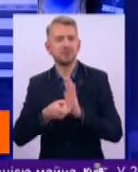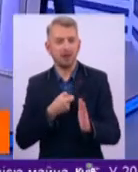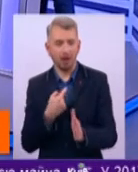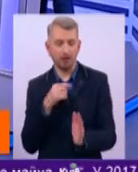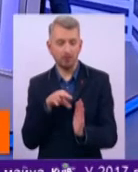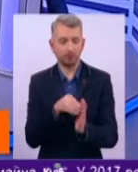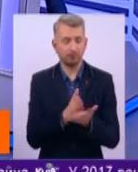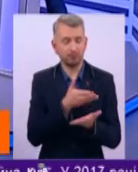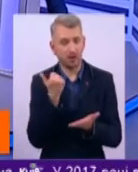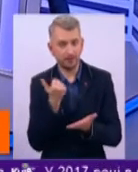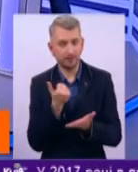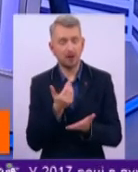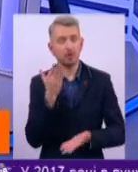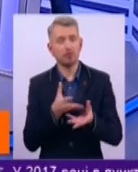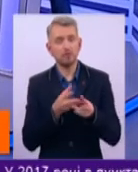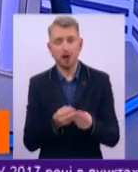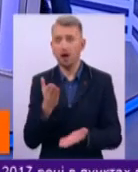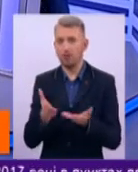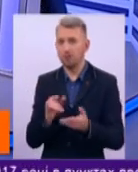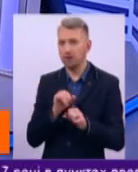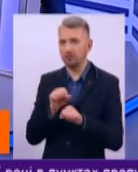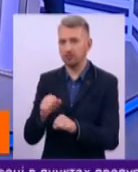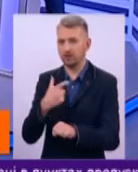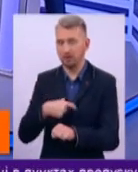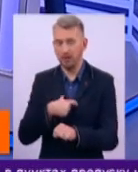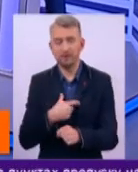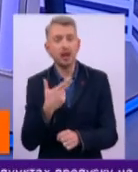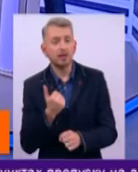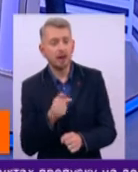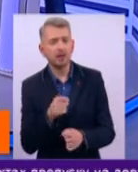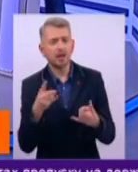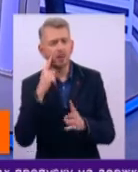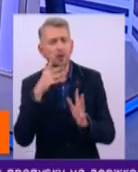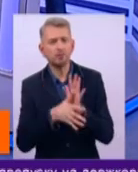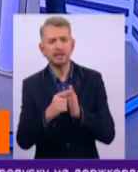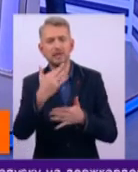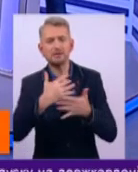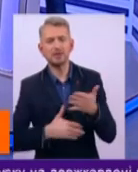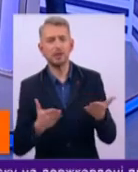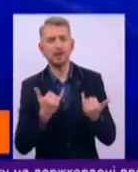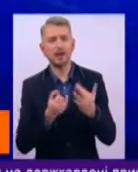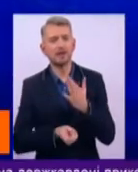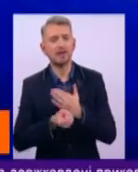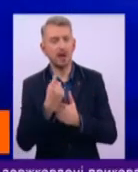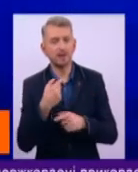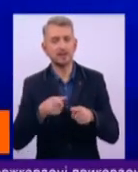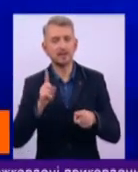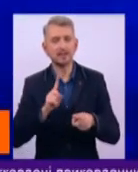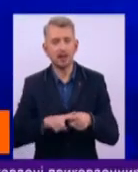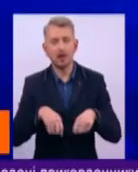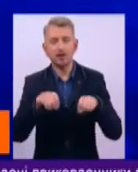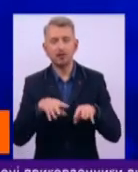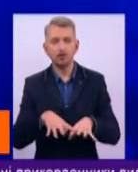вони, чи ні, якщо можна впливати. Але треба чітко розуміти, що цей список, який зараз з'являється, це